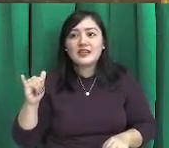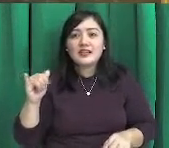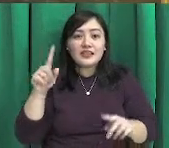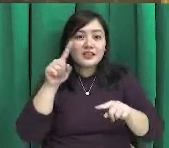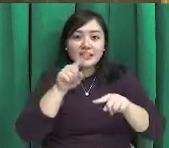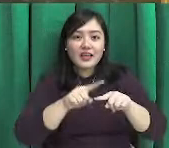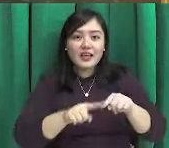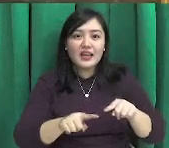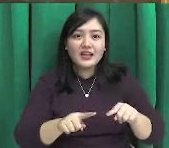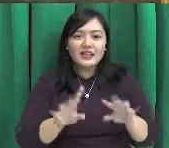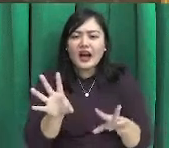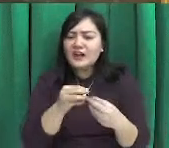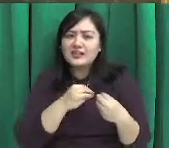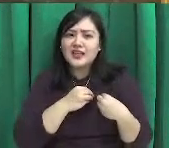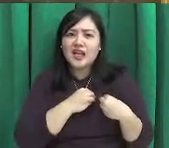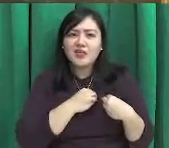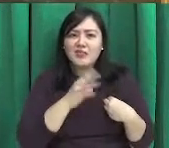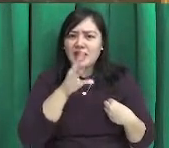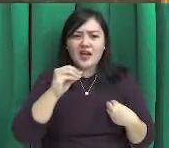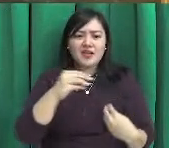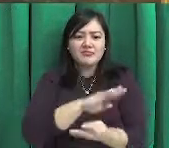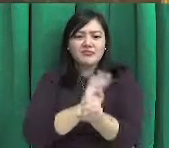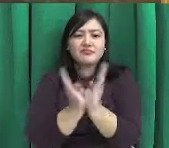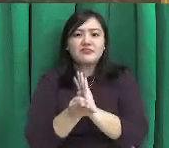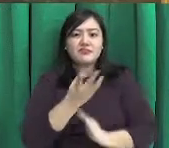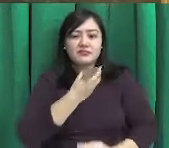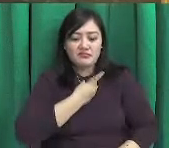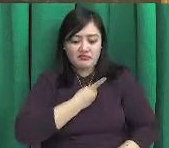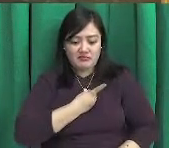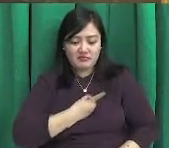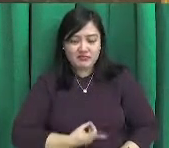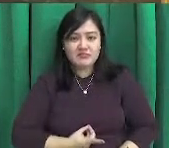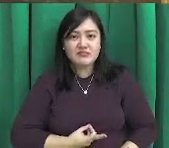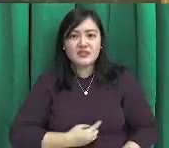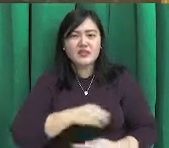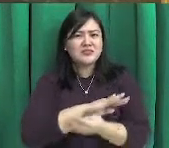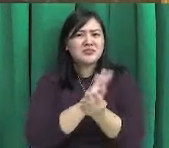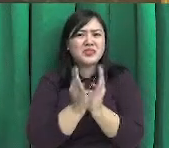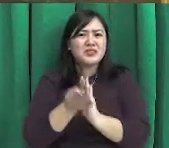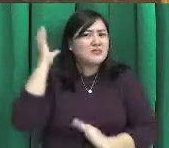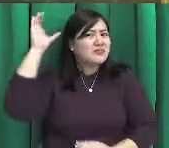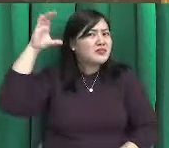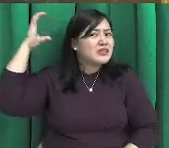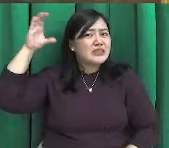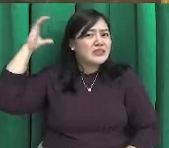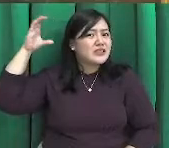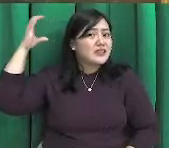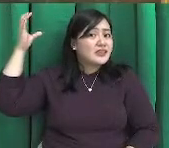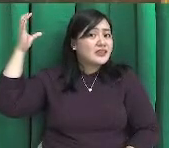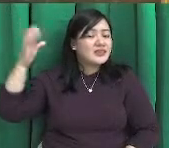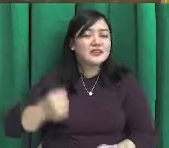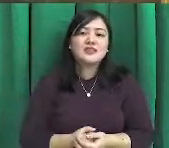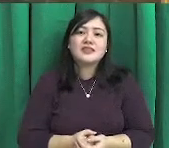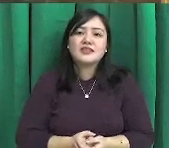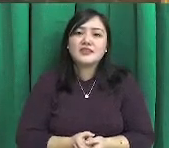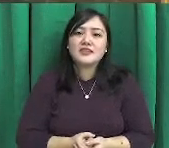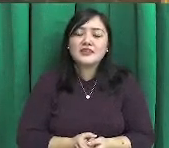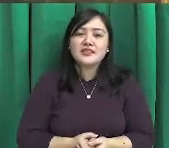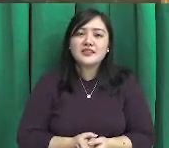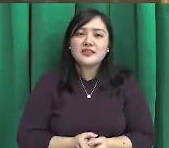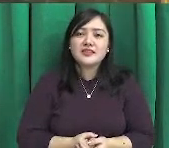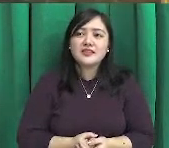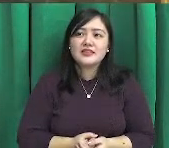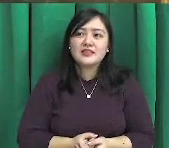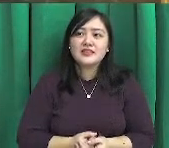nadidepress sila at meron pang nasisiraan ng ulo. So yun po ang prayer ko, ang laki po ng itinanda